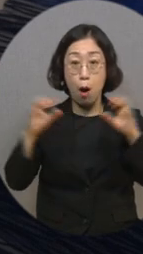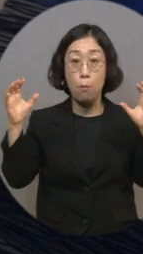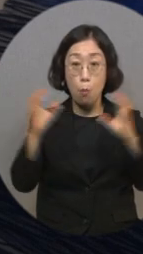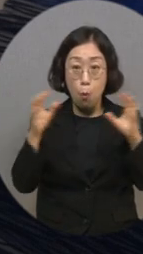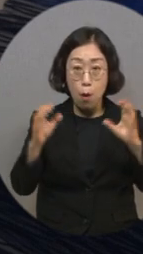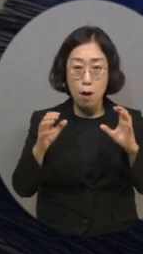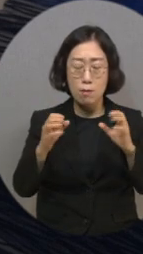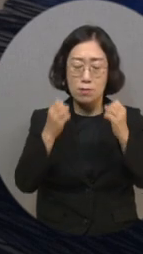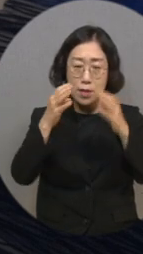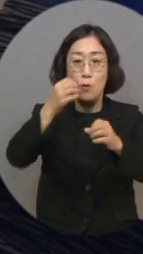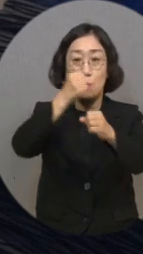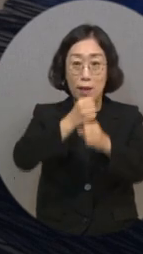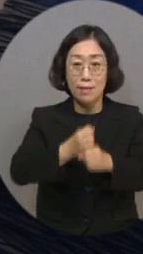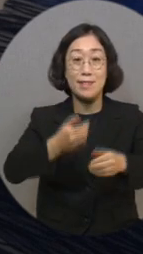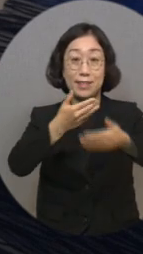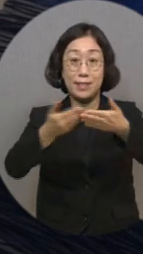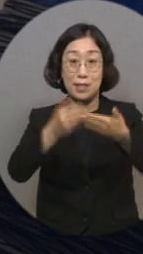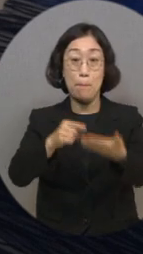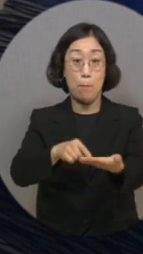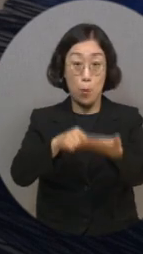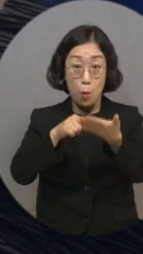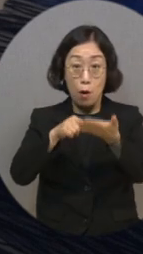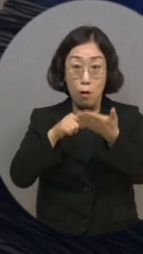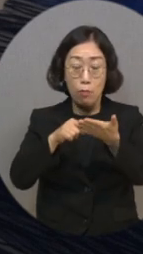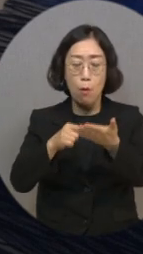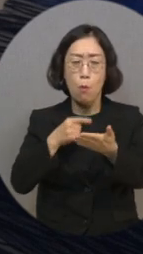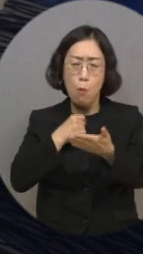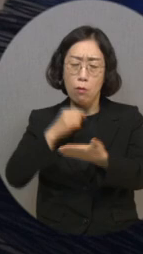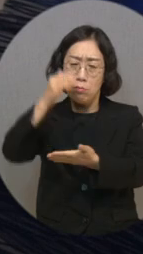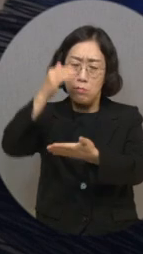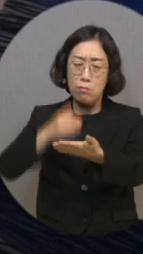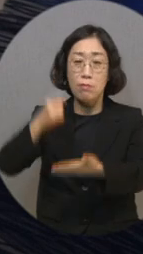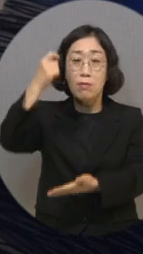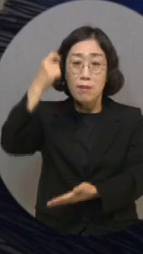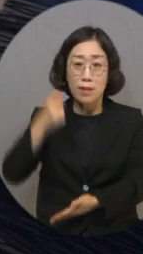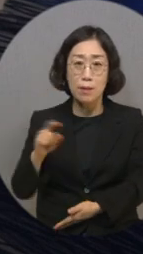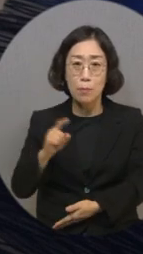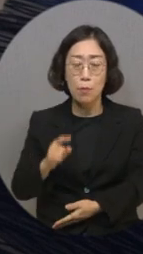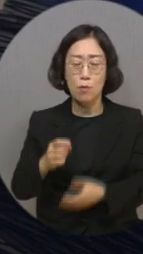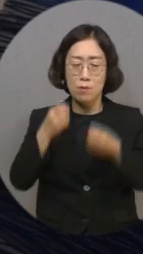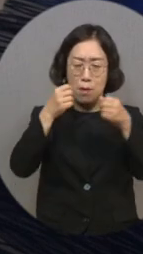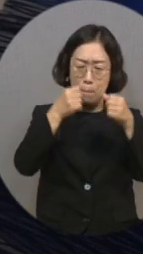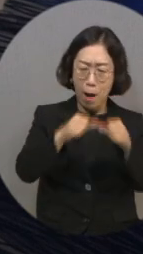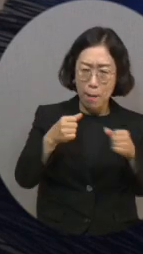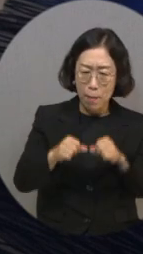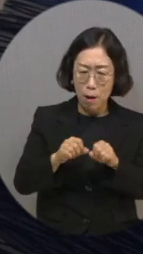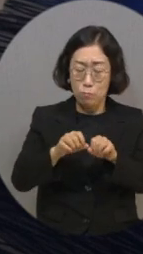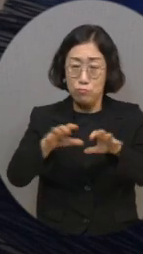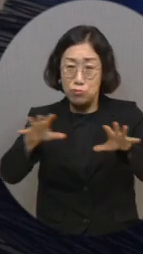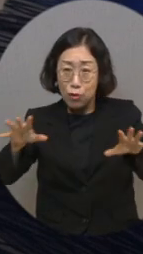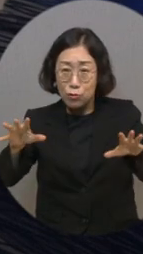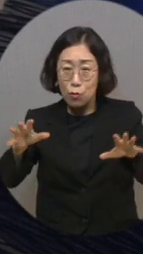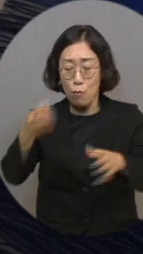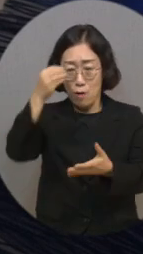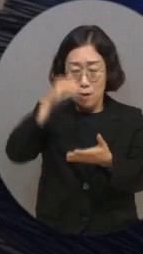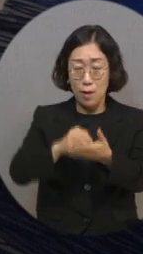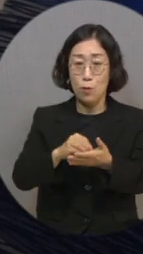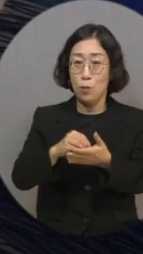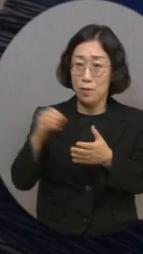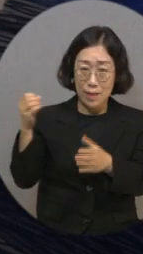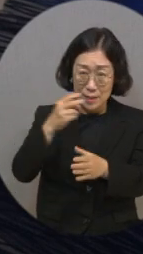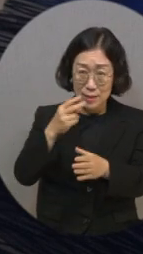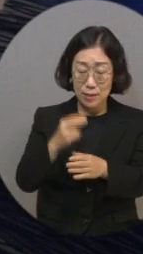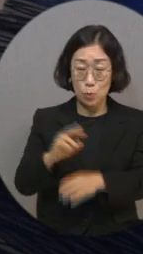차원에서 재구성하는 동안 작가가 전하고자 했던 것은 끊임없이 부서지고 흩어지면서도 되돌아오는